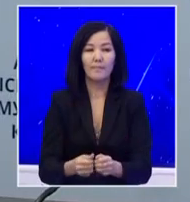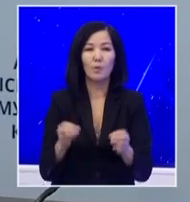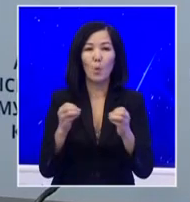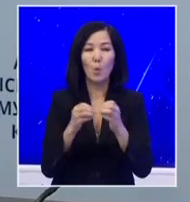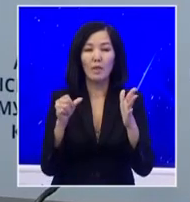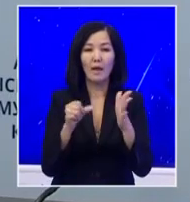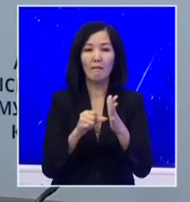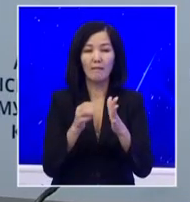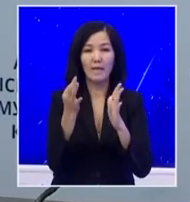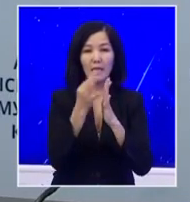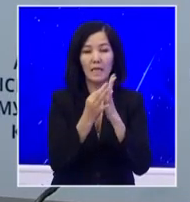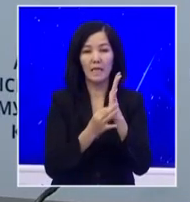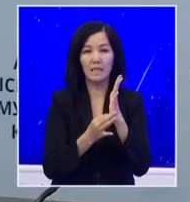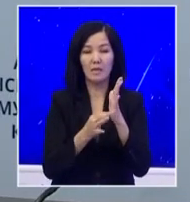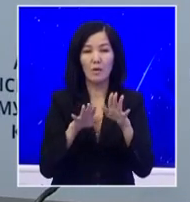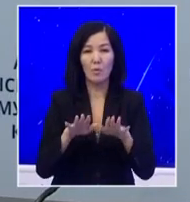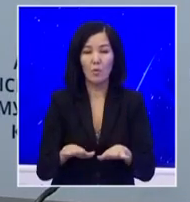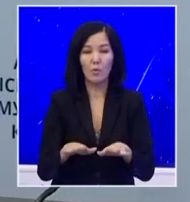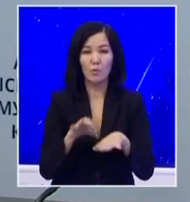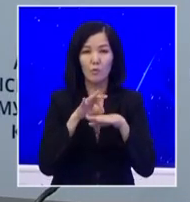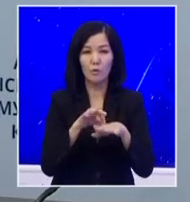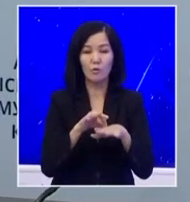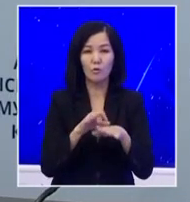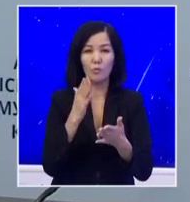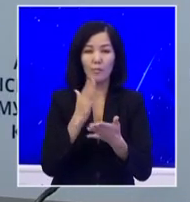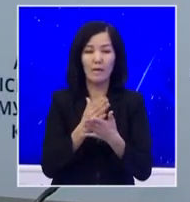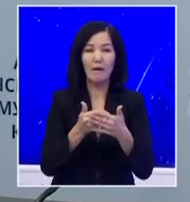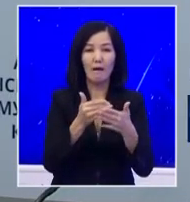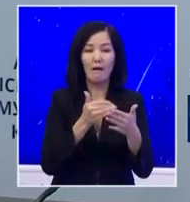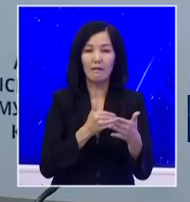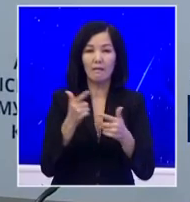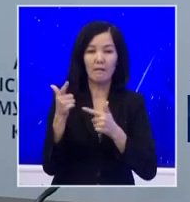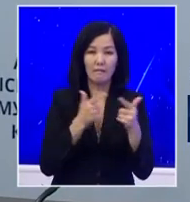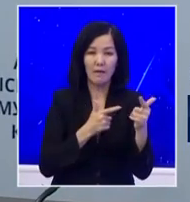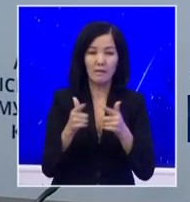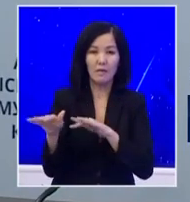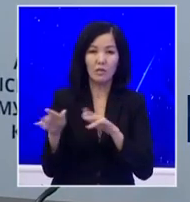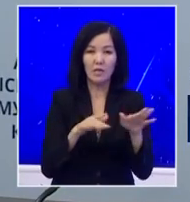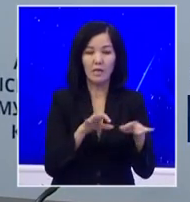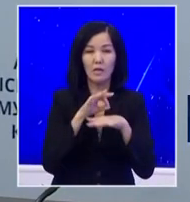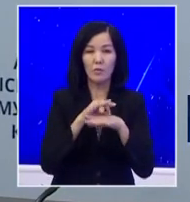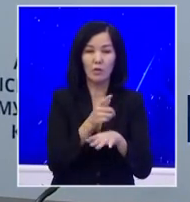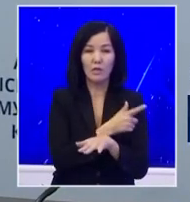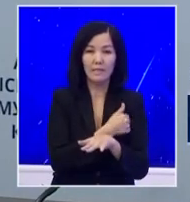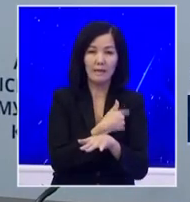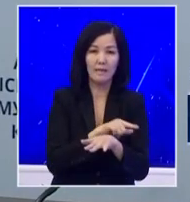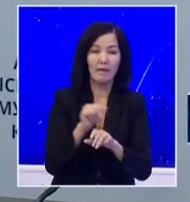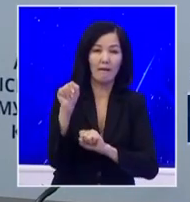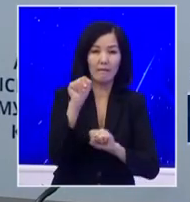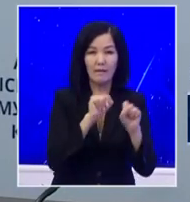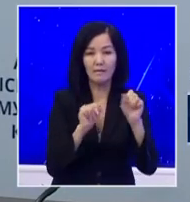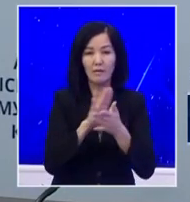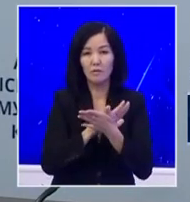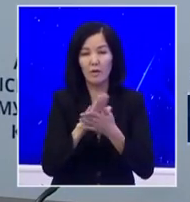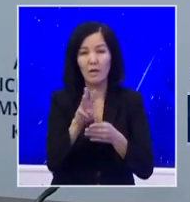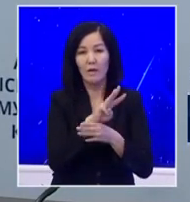16 тестілеу пункті жұмыс жасайды. Алдын ала барлық дайындық шаралары жүргізілді санитарлық нормаға сәйкес. Осы